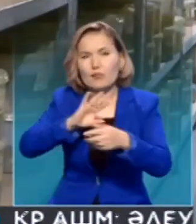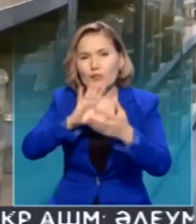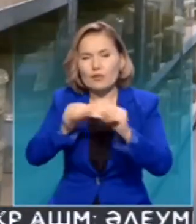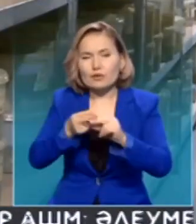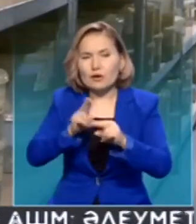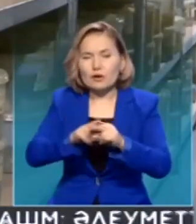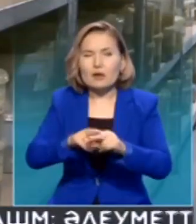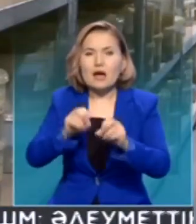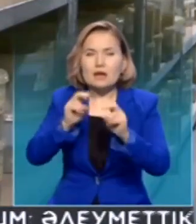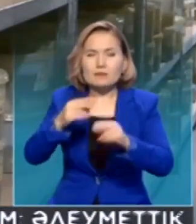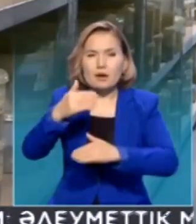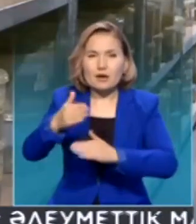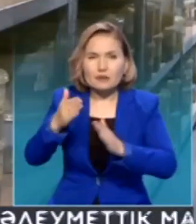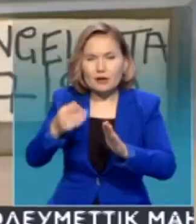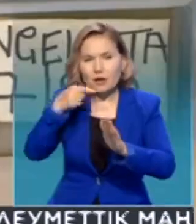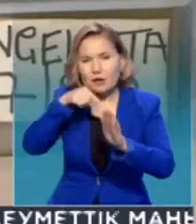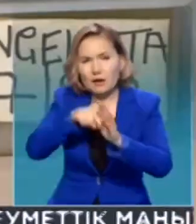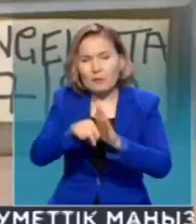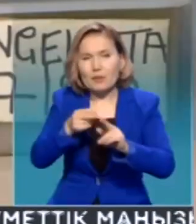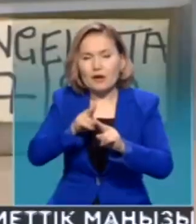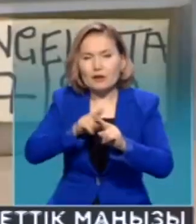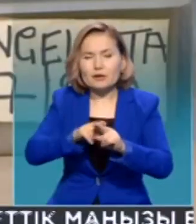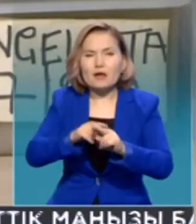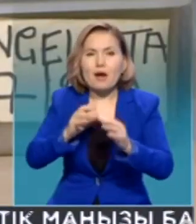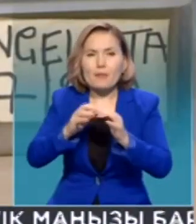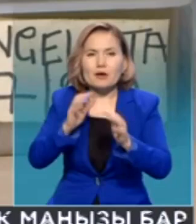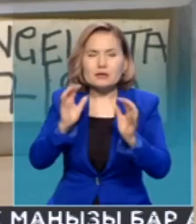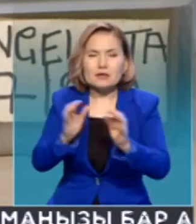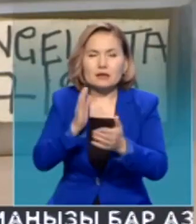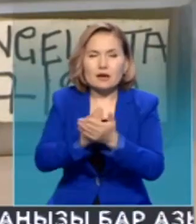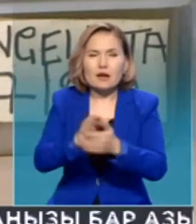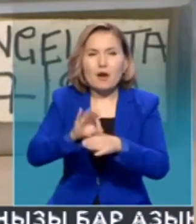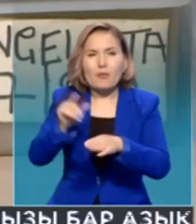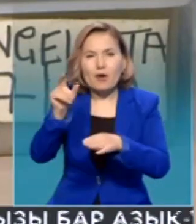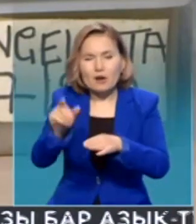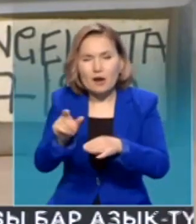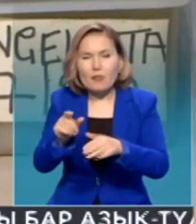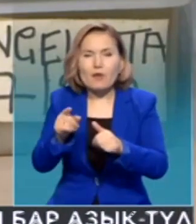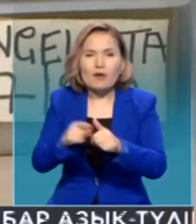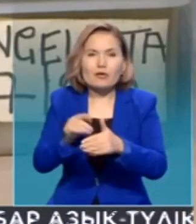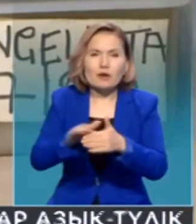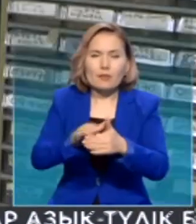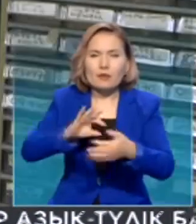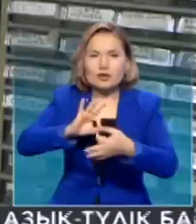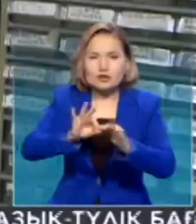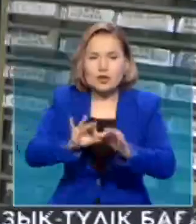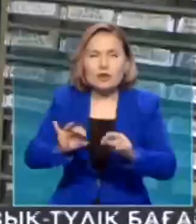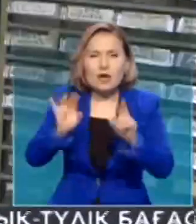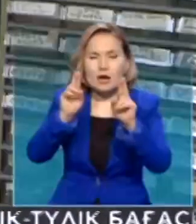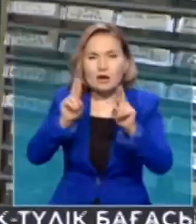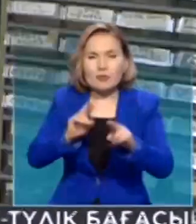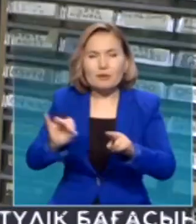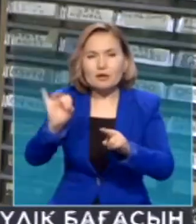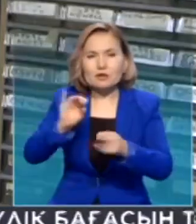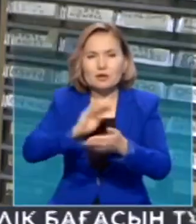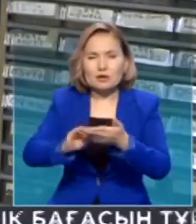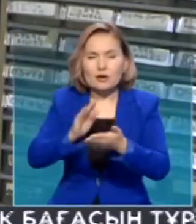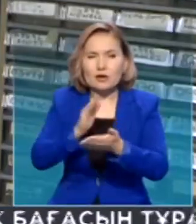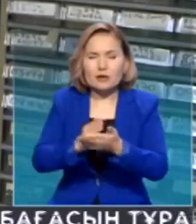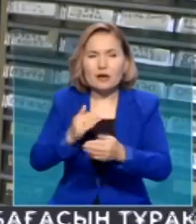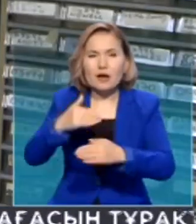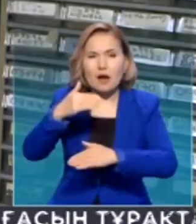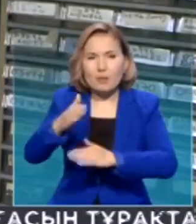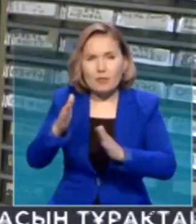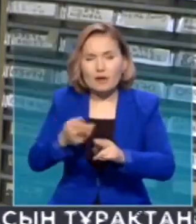салынған шыны пластмасса құтылардың сыртында науқастың аты жөні, немен ауырғаны және қашан дүниеден озған толық жазылған. Ал мына қабырғадағы